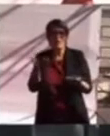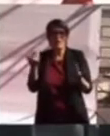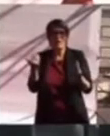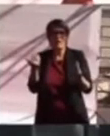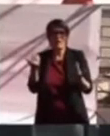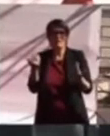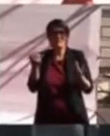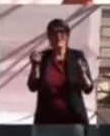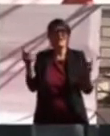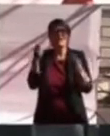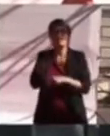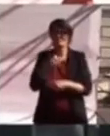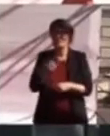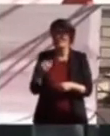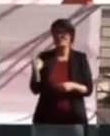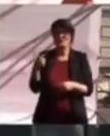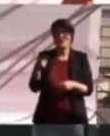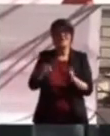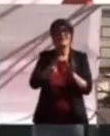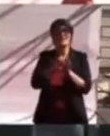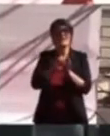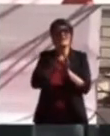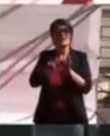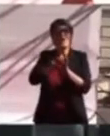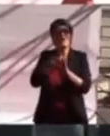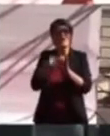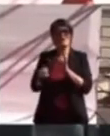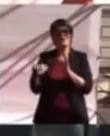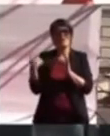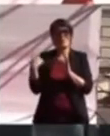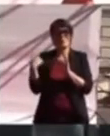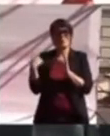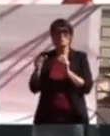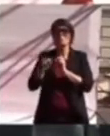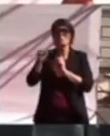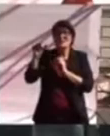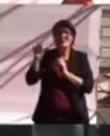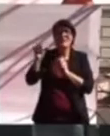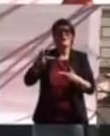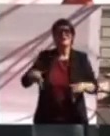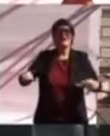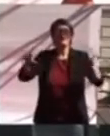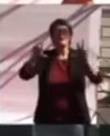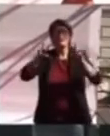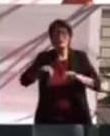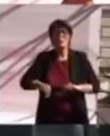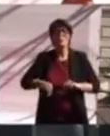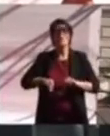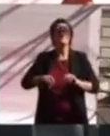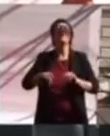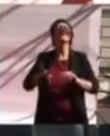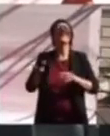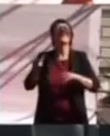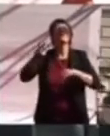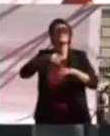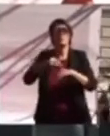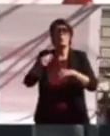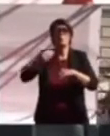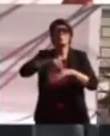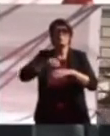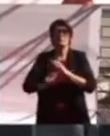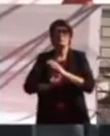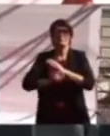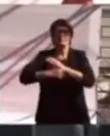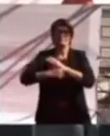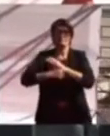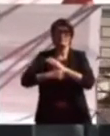volta dal 4 maggio abbiamo introdotto misure in più questo che cosa significa significa che siamo un cambio